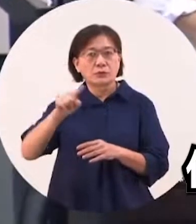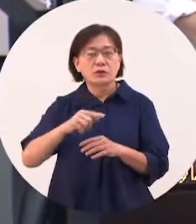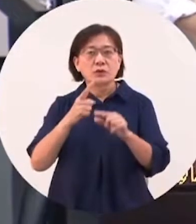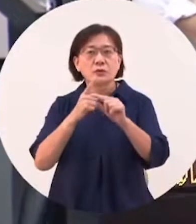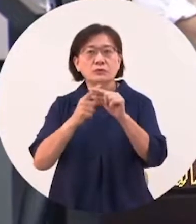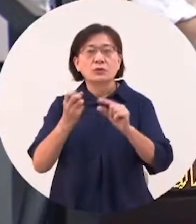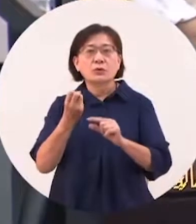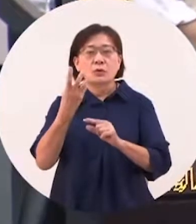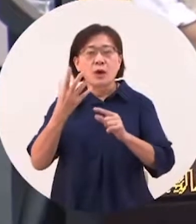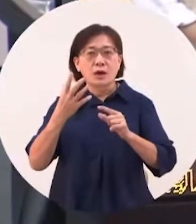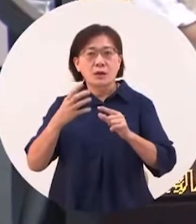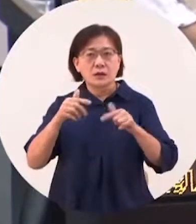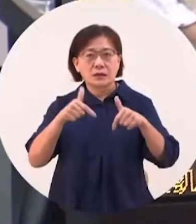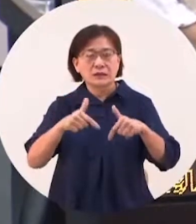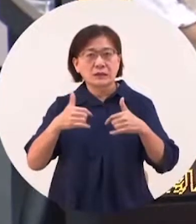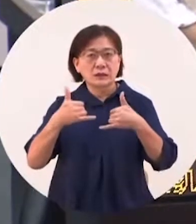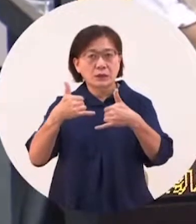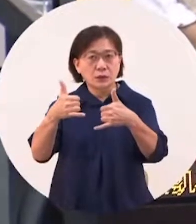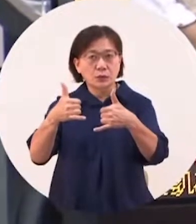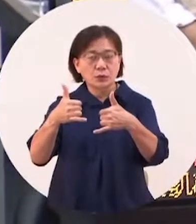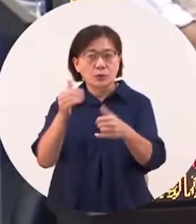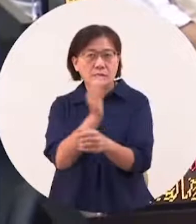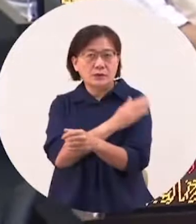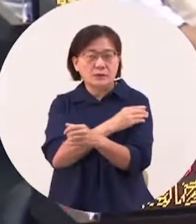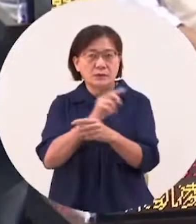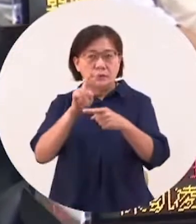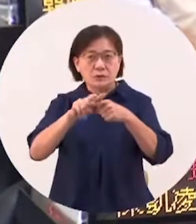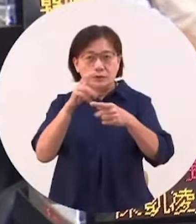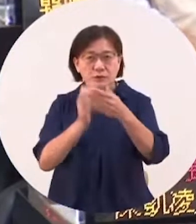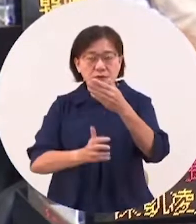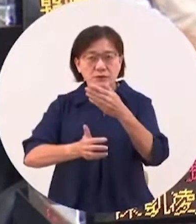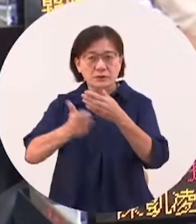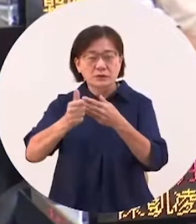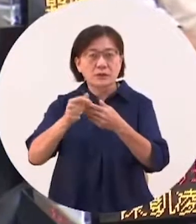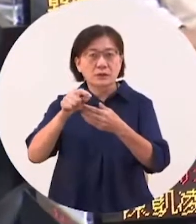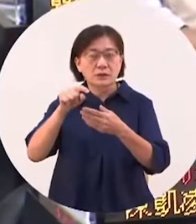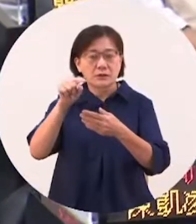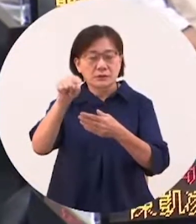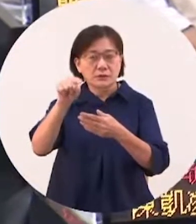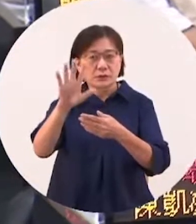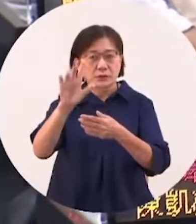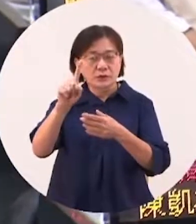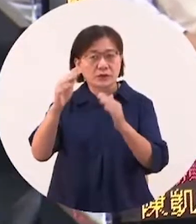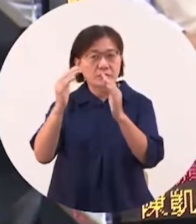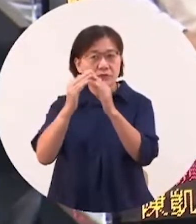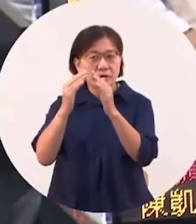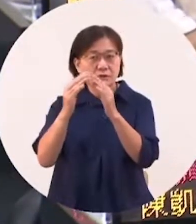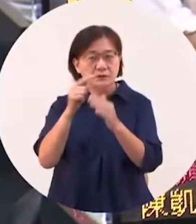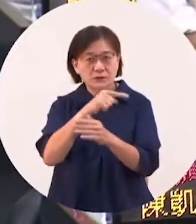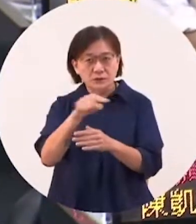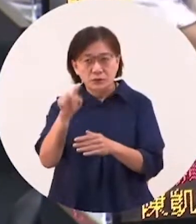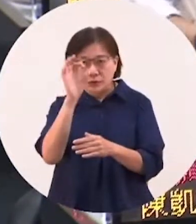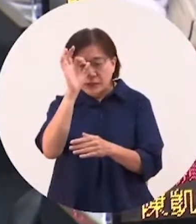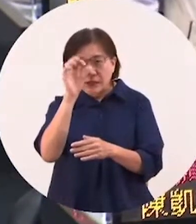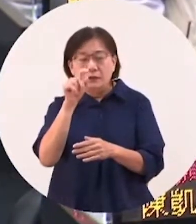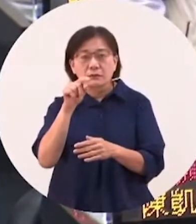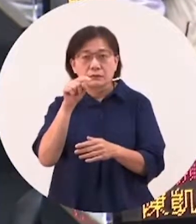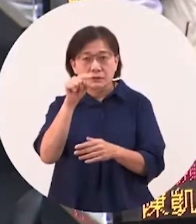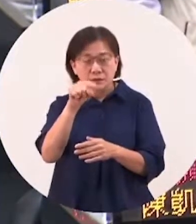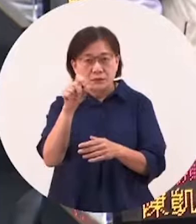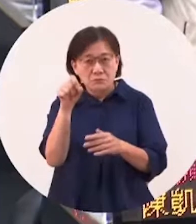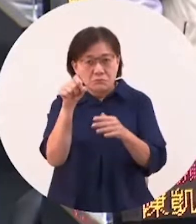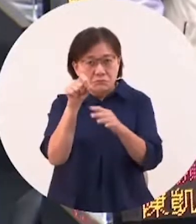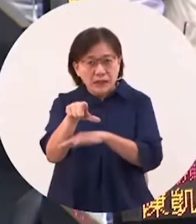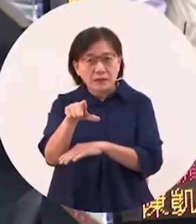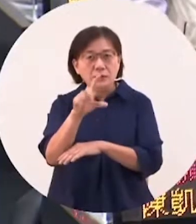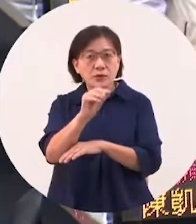西路陈福城董事长哦，中华西路遐看一间厝，最后你有甲买无？ 议员报告，这